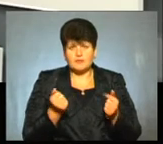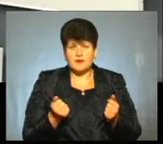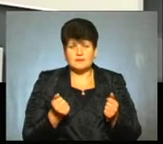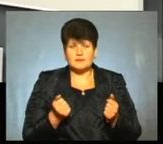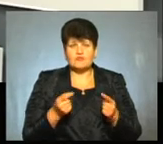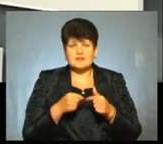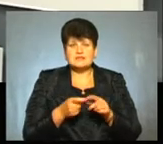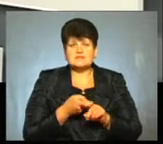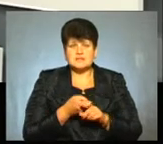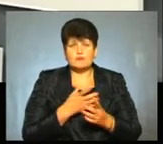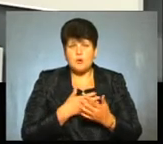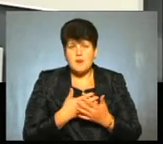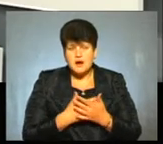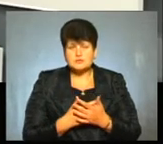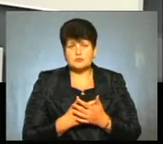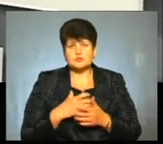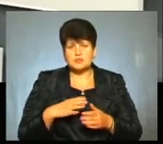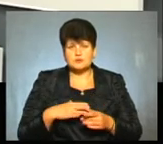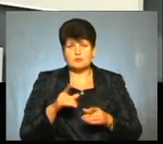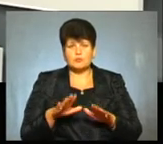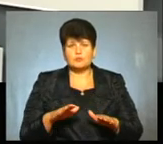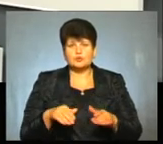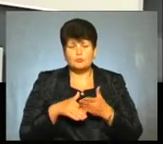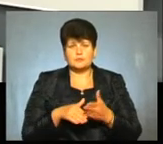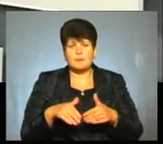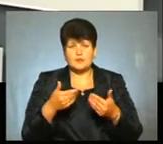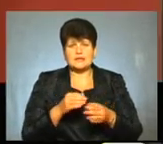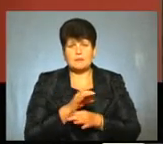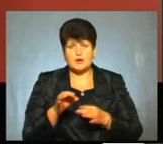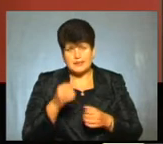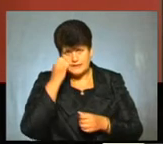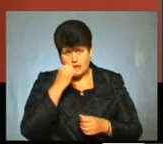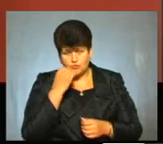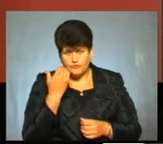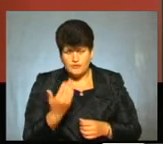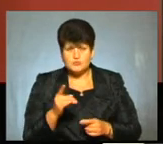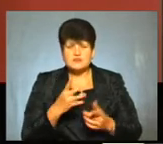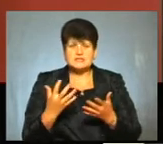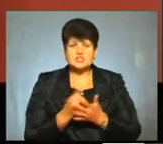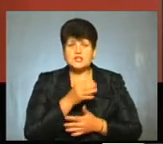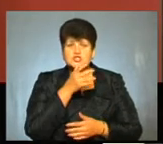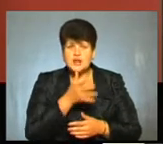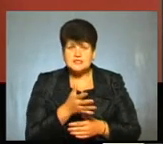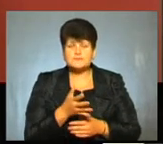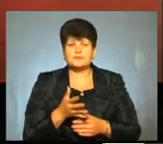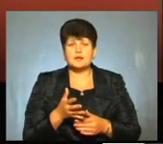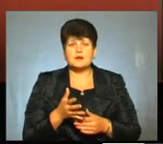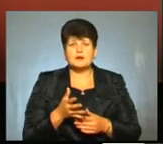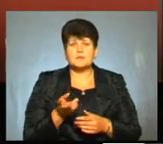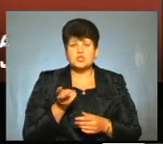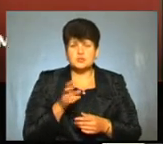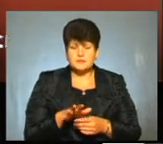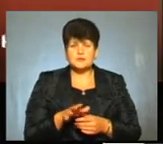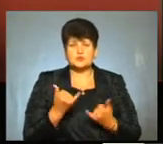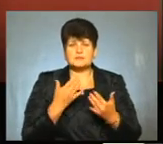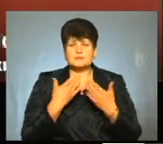так. Відділ зв'язків з громадськістю. Ми завжди вас чекаємо, щоб допомогти вам подати проект. Дуже дякую, Мар'яно, що знайшла час сьогодні. До нас прийшла на